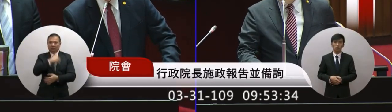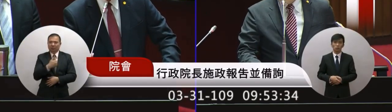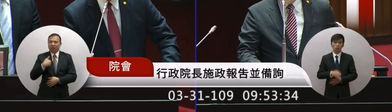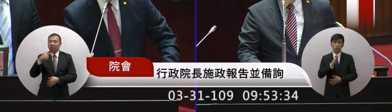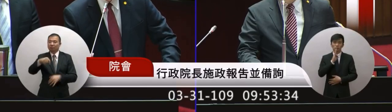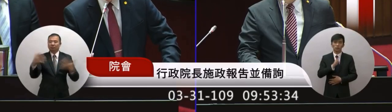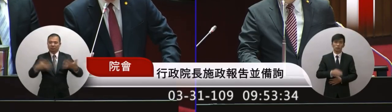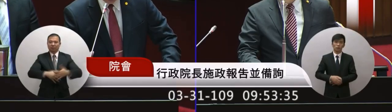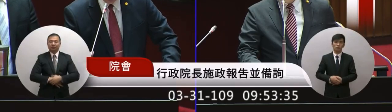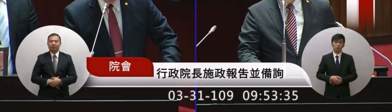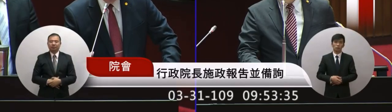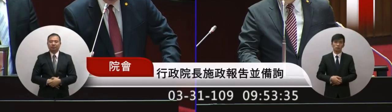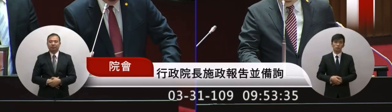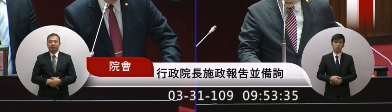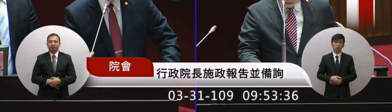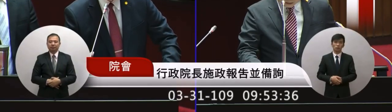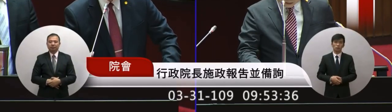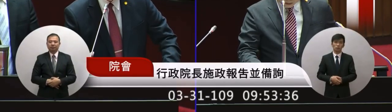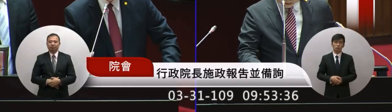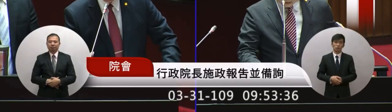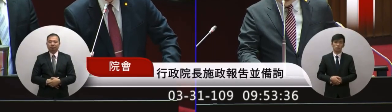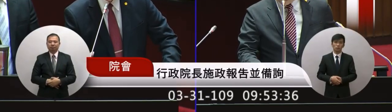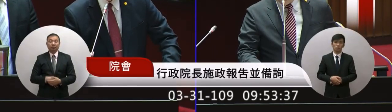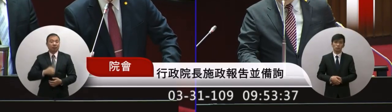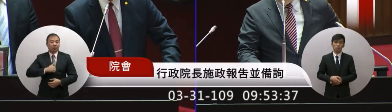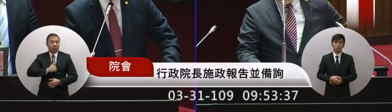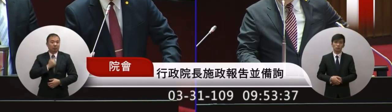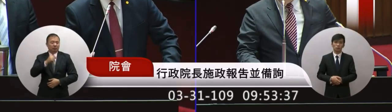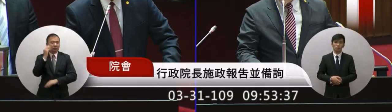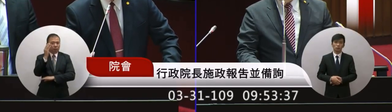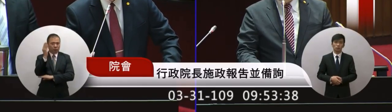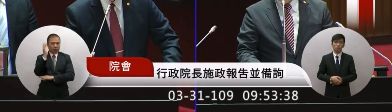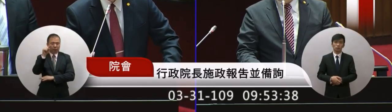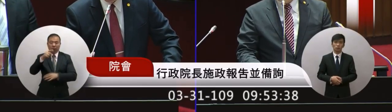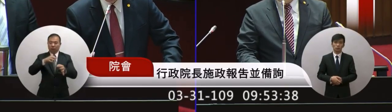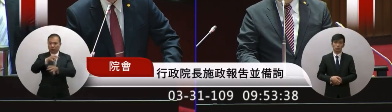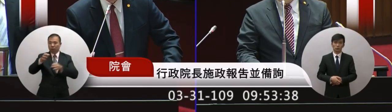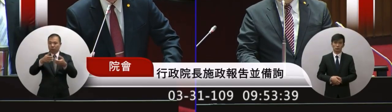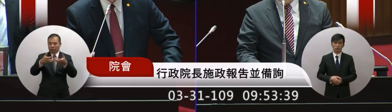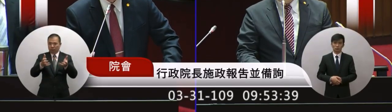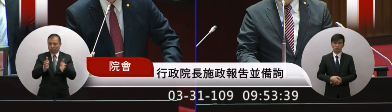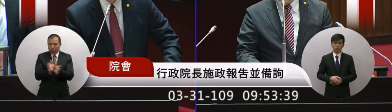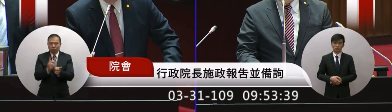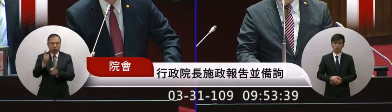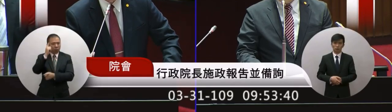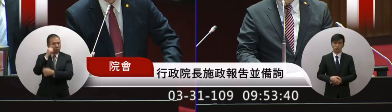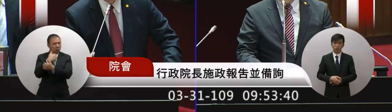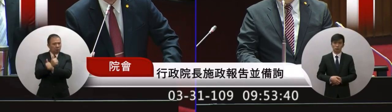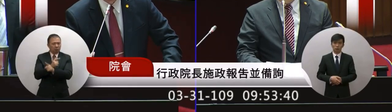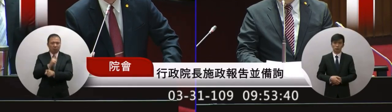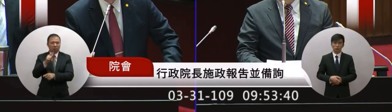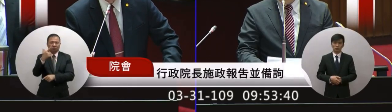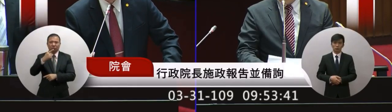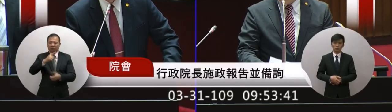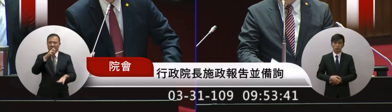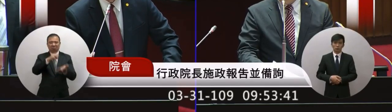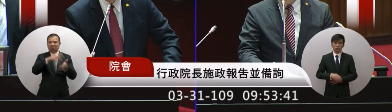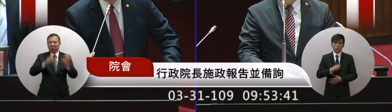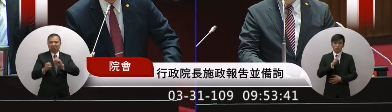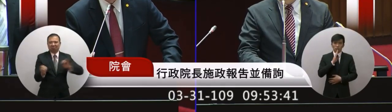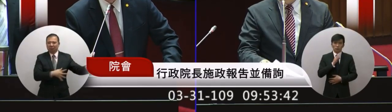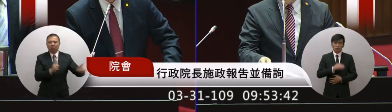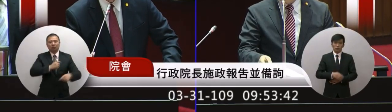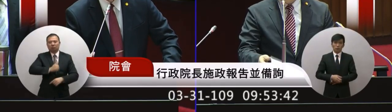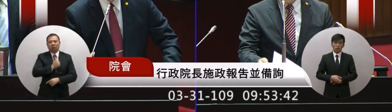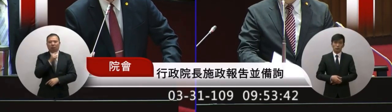是， 其实从政府跟经济部的角度，核能不是不用，是没办法用。我跟委